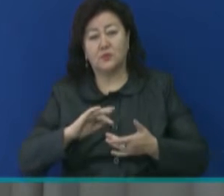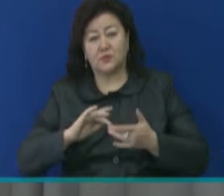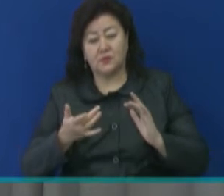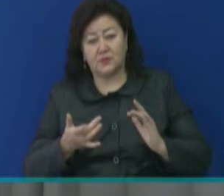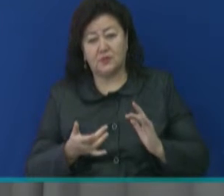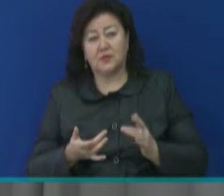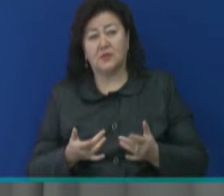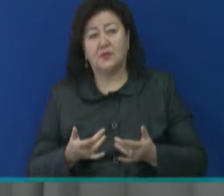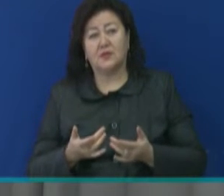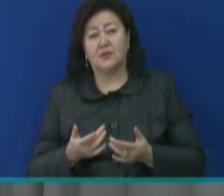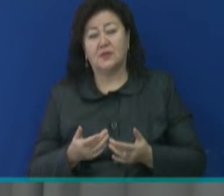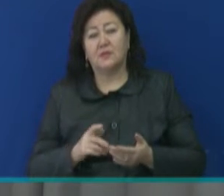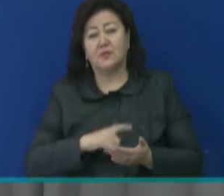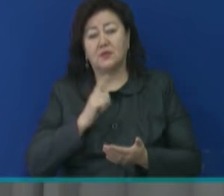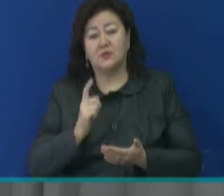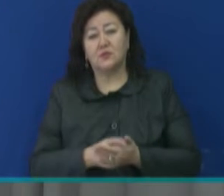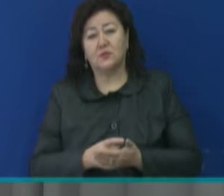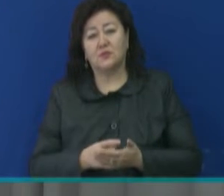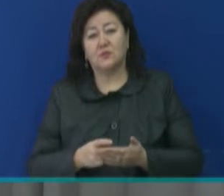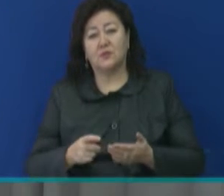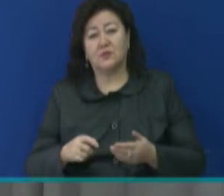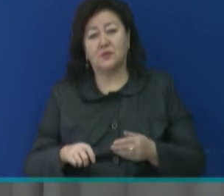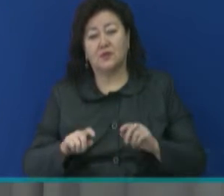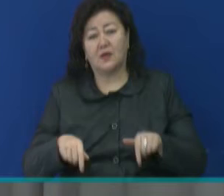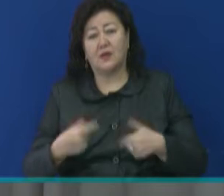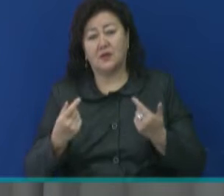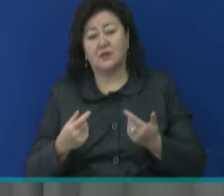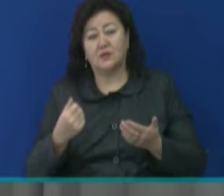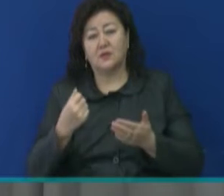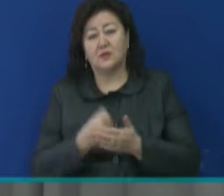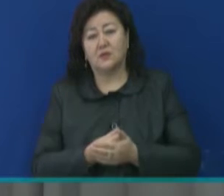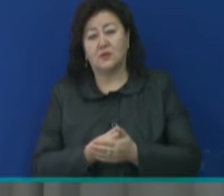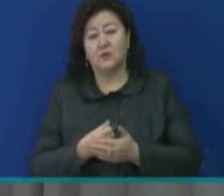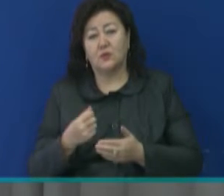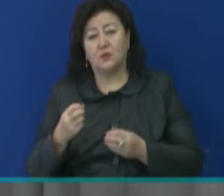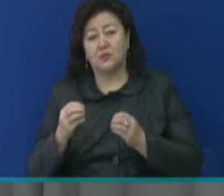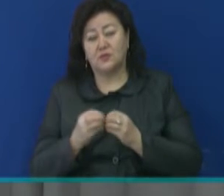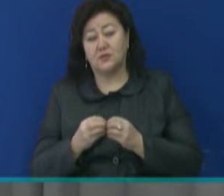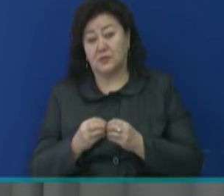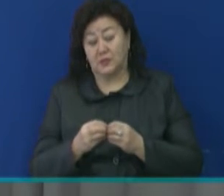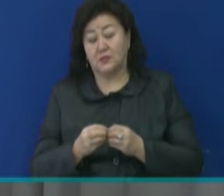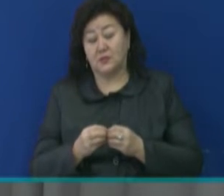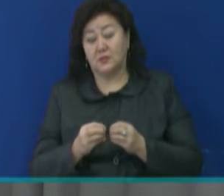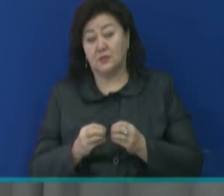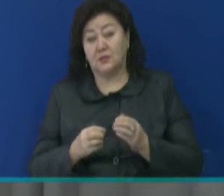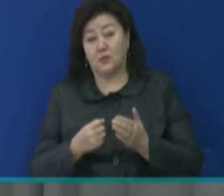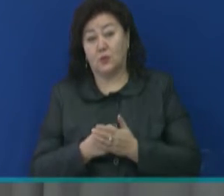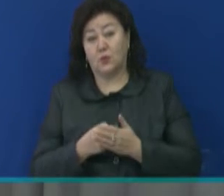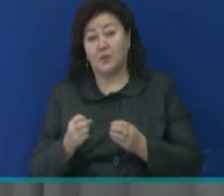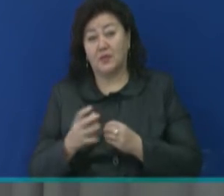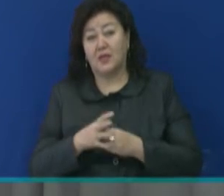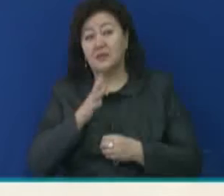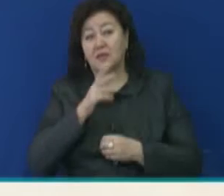интернет предусматривает лечение Свободы На срок от 10 до 15 лет с конфискацией